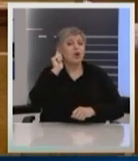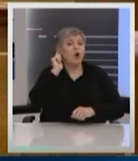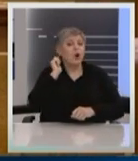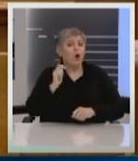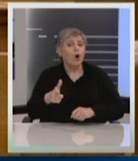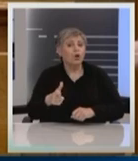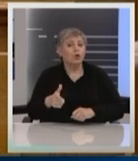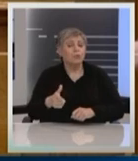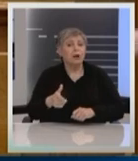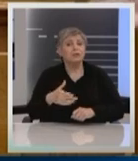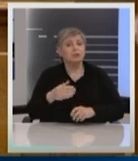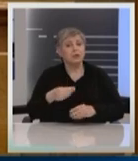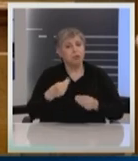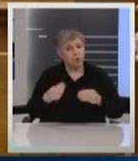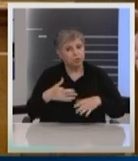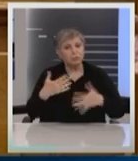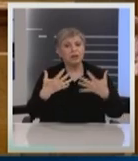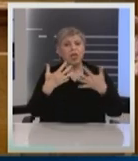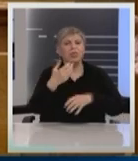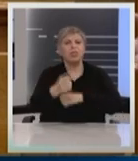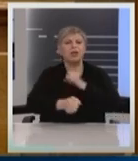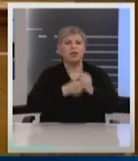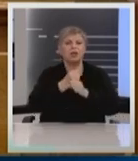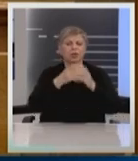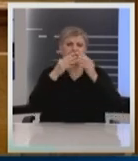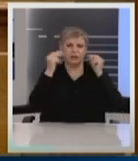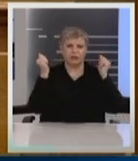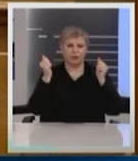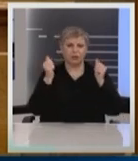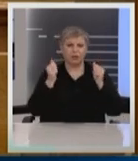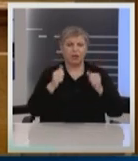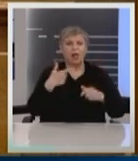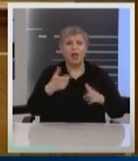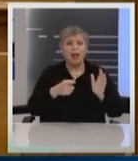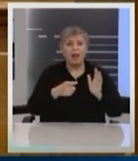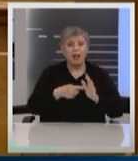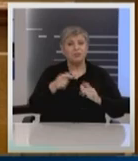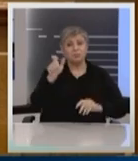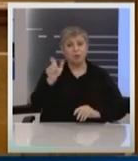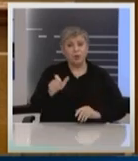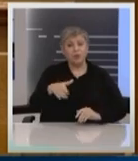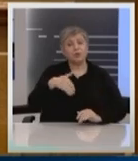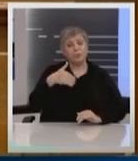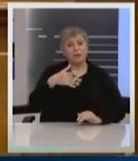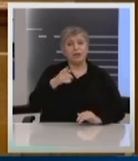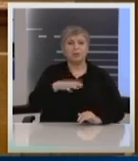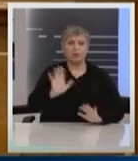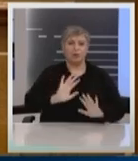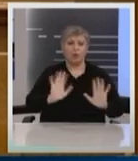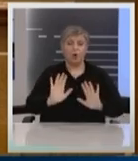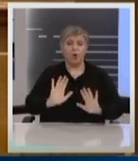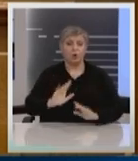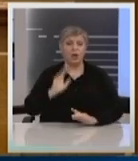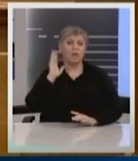κατηγορήσαμε. Το διέψευσε. Μα γιατί δεν το διαψεύδετε επισήμως όμως. Γιατί η